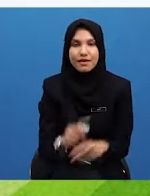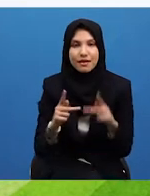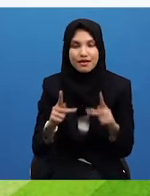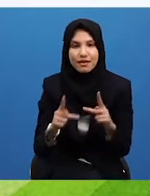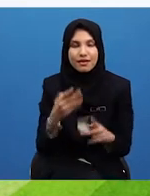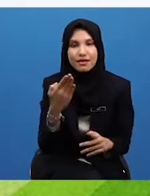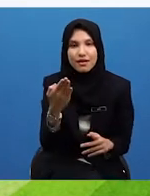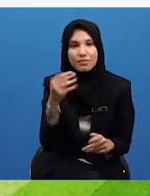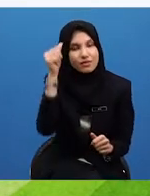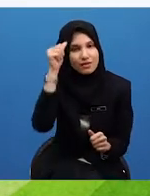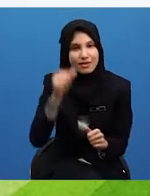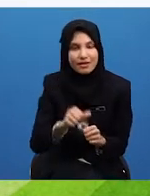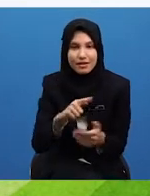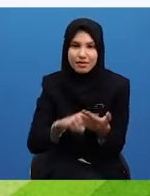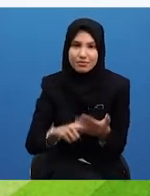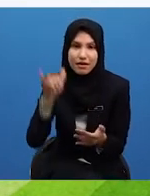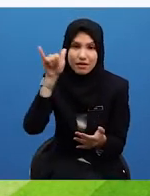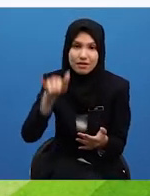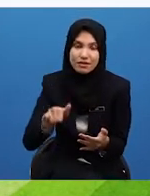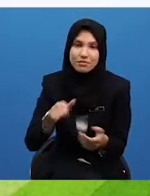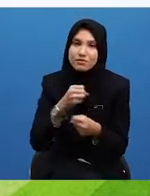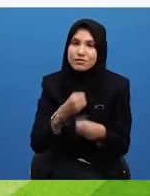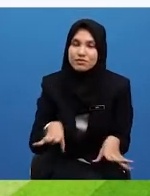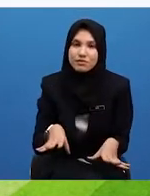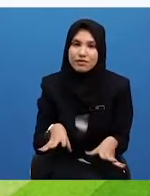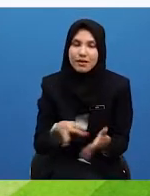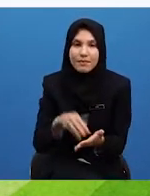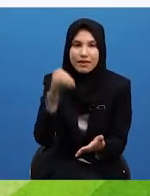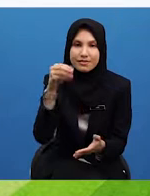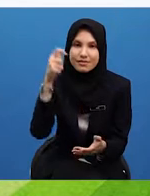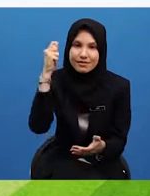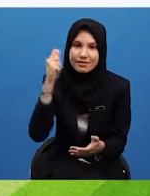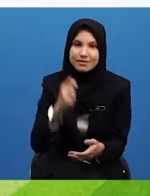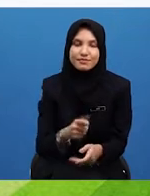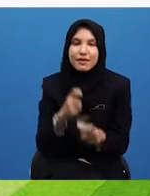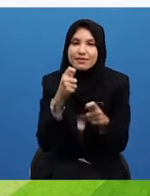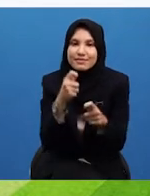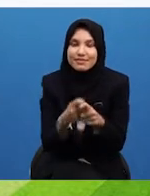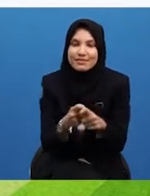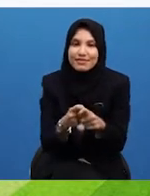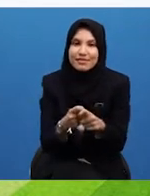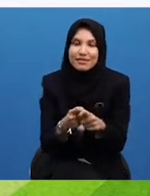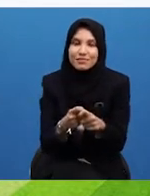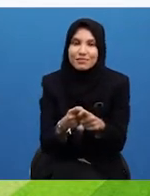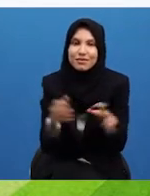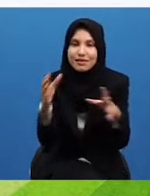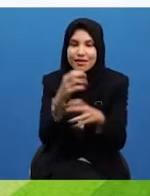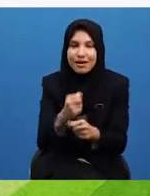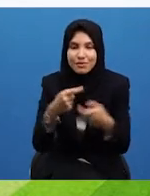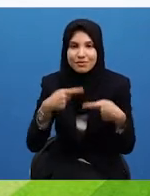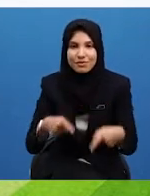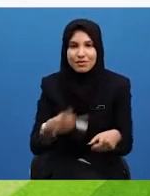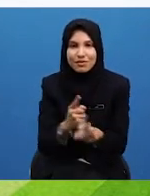ingat HP yang kamu pelajari tadi tentu kamu dapat menjawab dengan betul